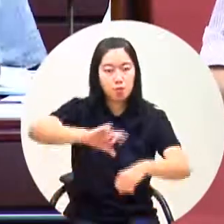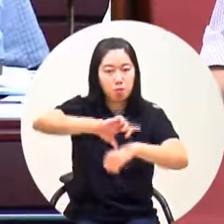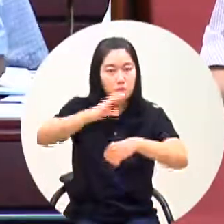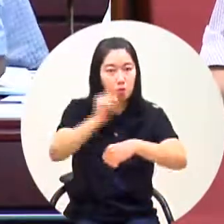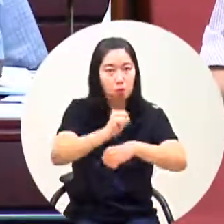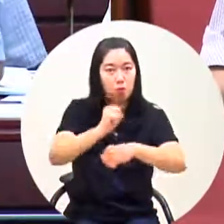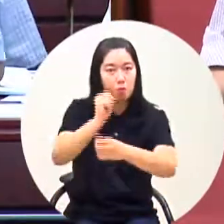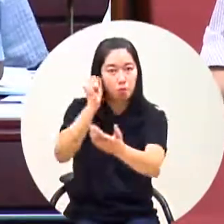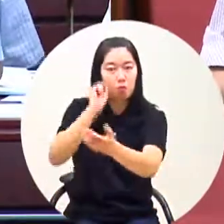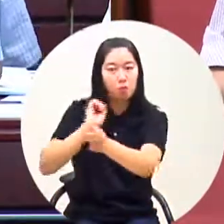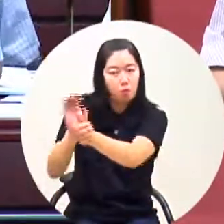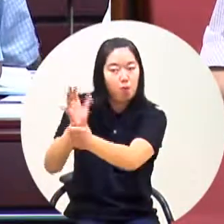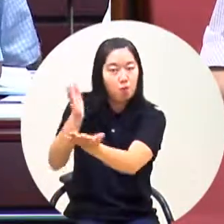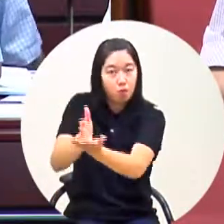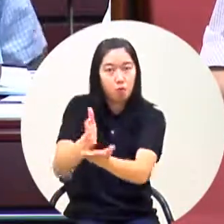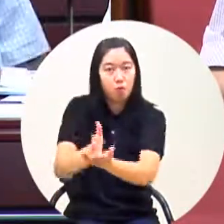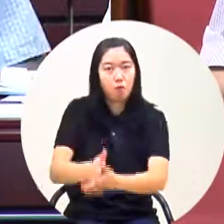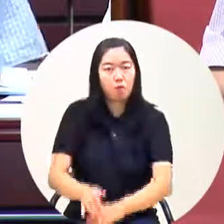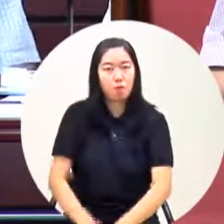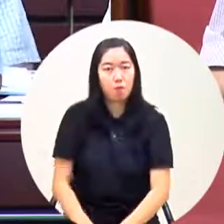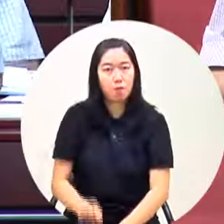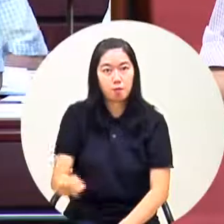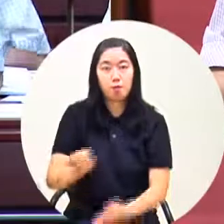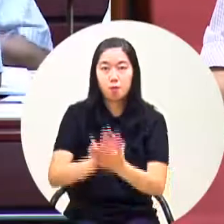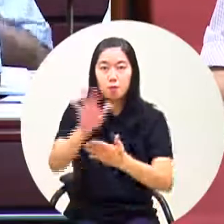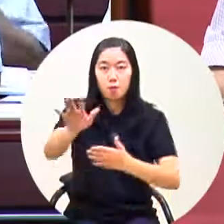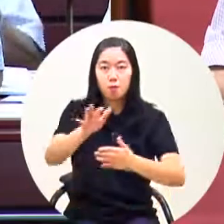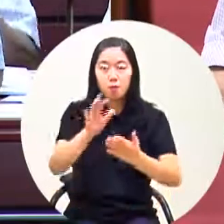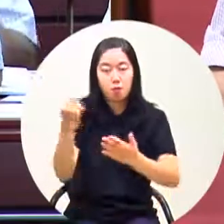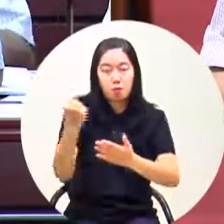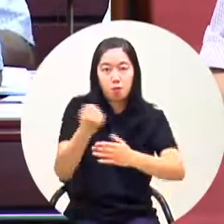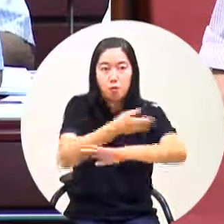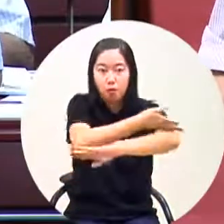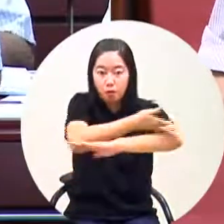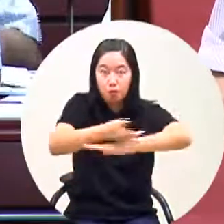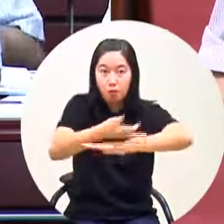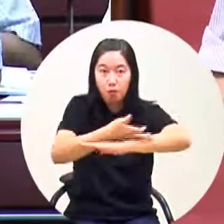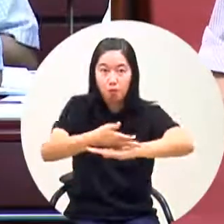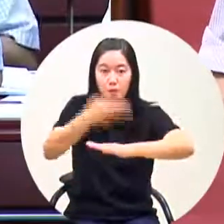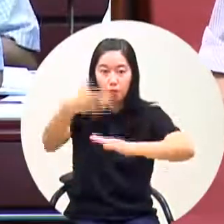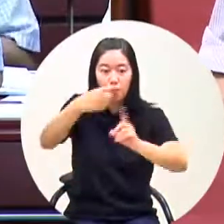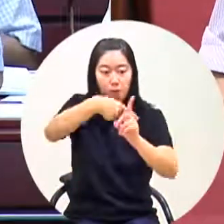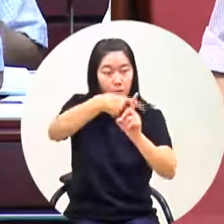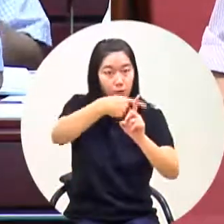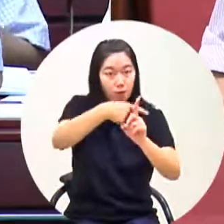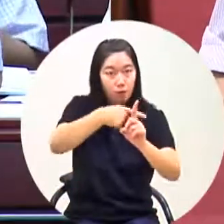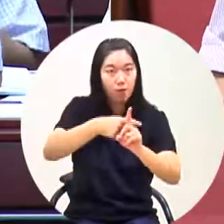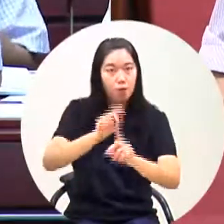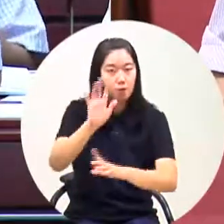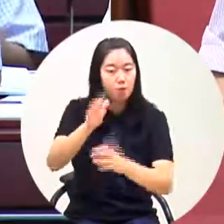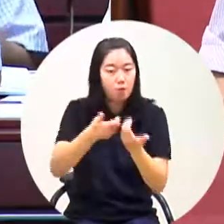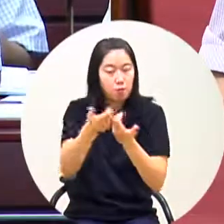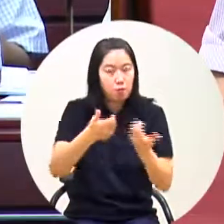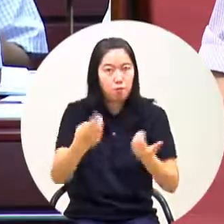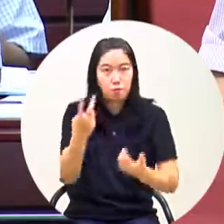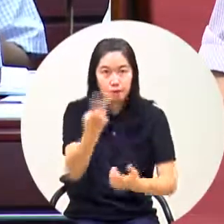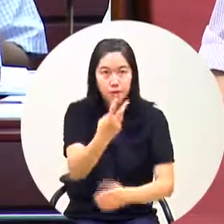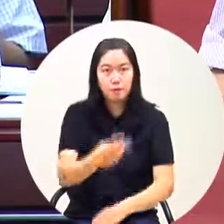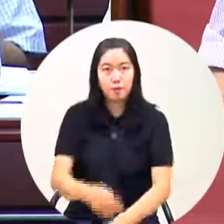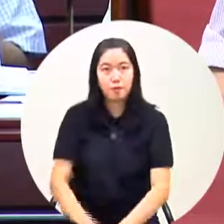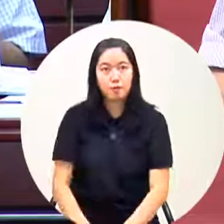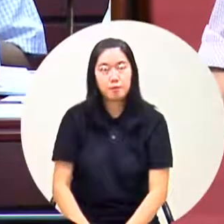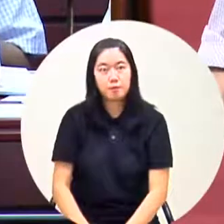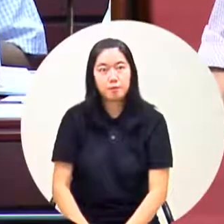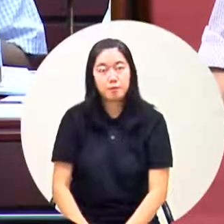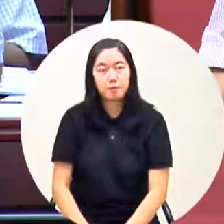变啦，吼、哦。啊，有关后进溪的水质的这部分，吼、哦，其实有两个项目来甲议员报